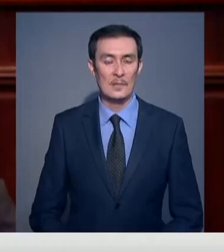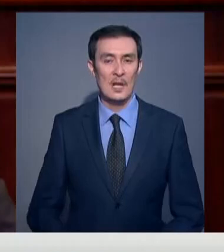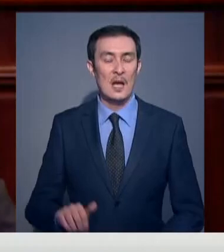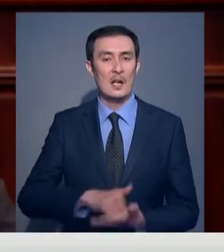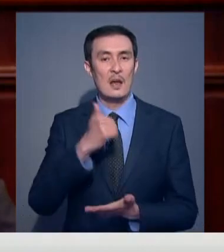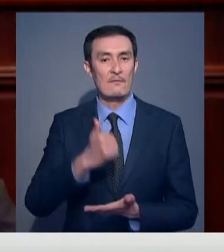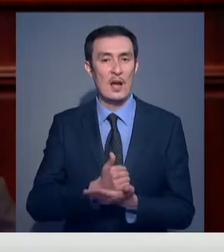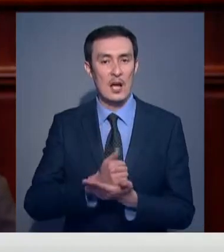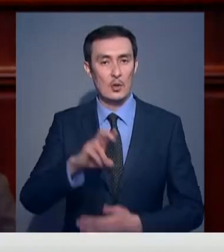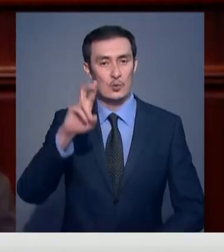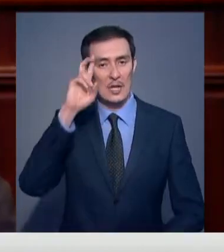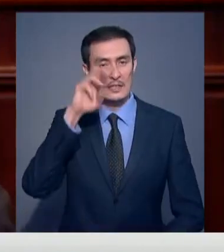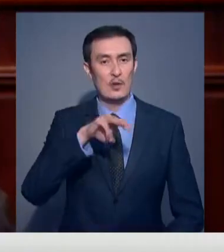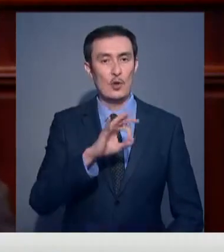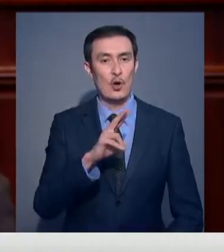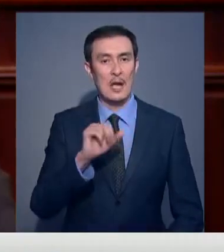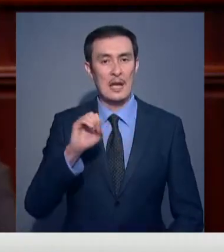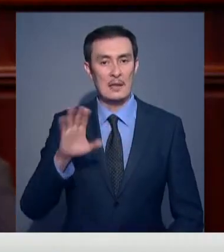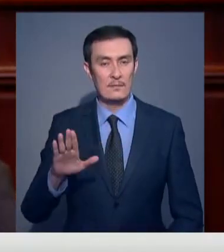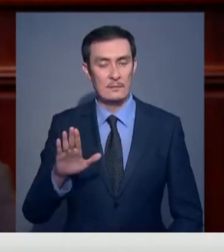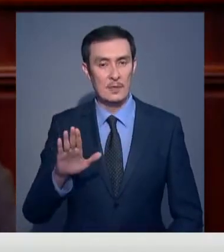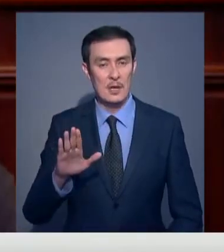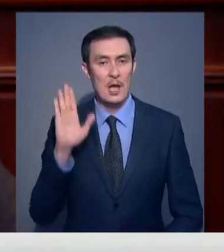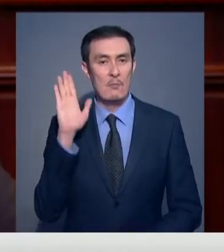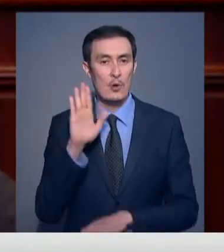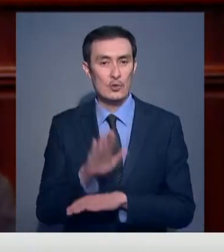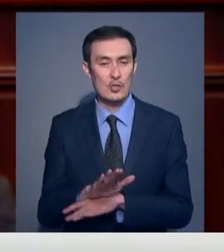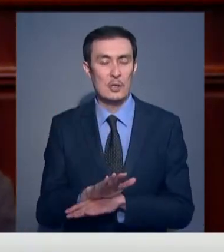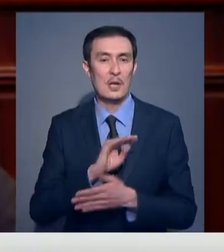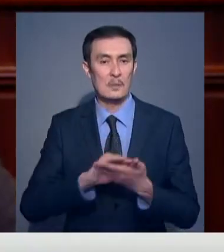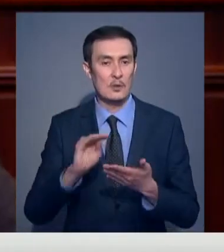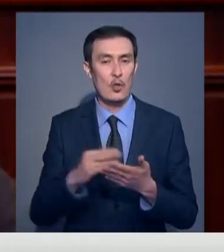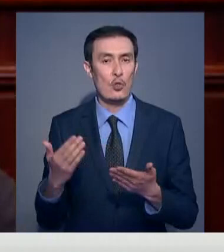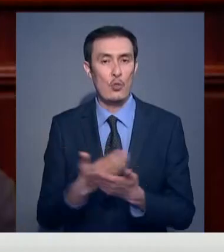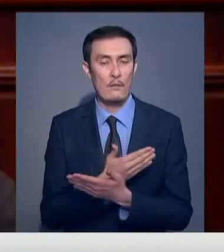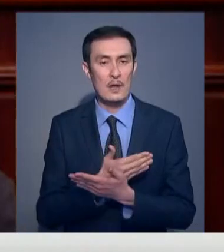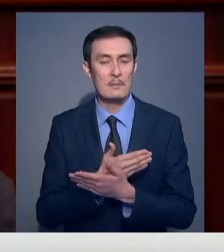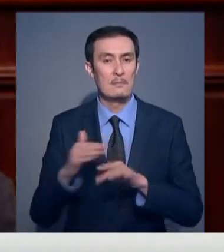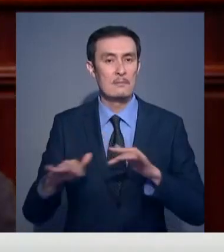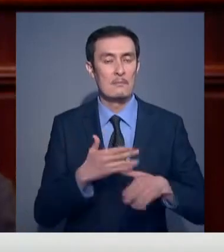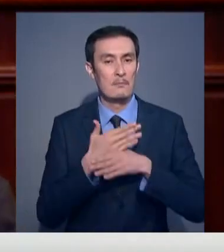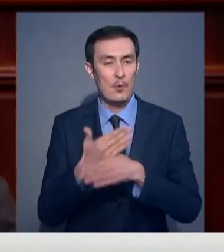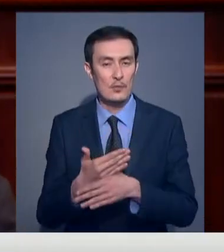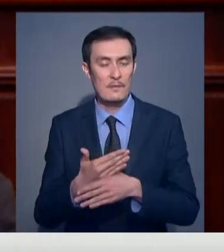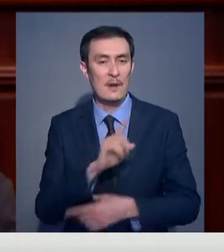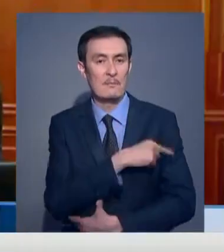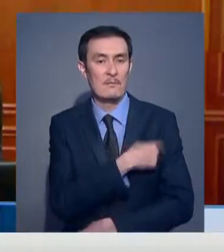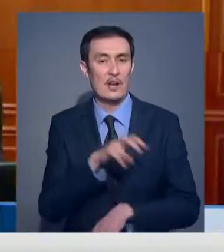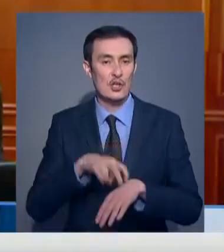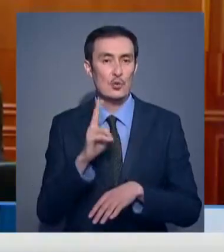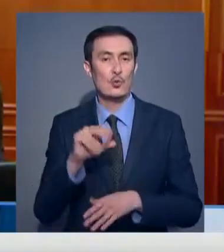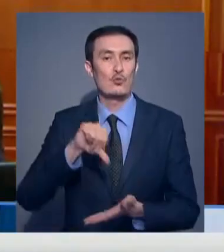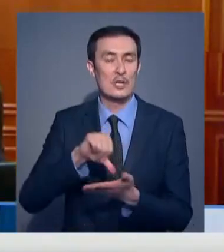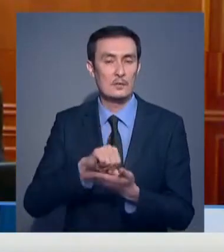Глава государства Касымжан Кемелевич Токаев поручил разработать новый пакет финансовой поддержки медработников, которые задействованы в